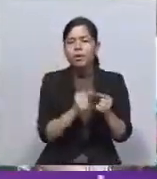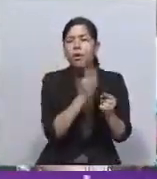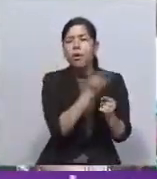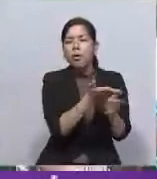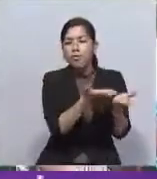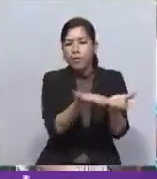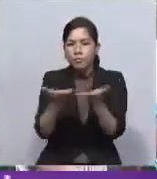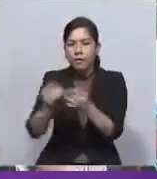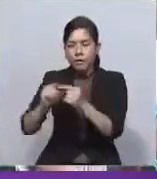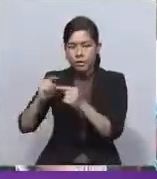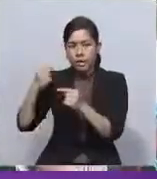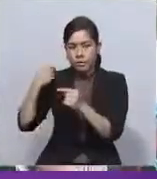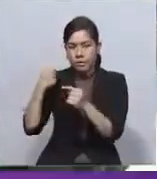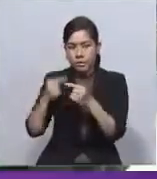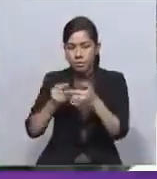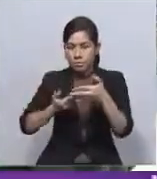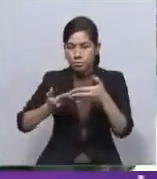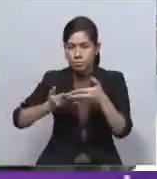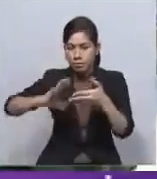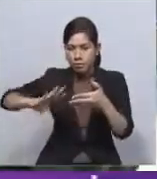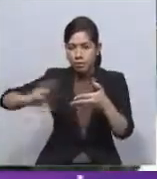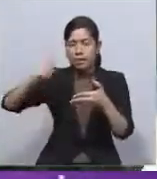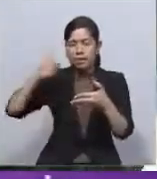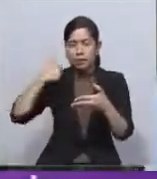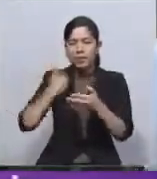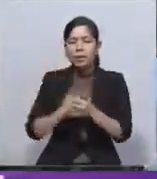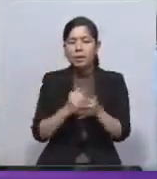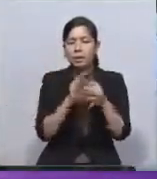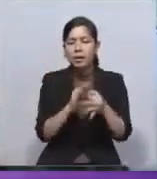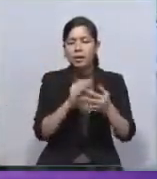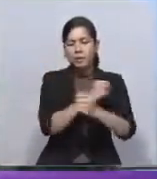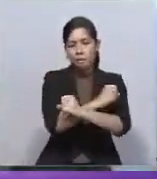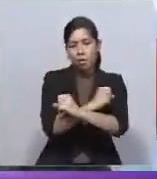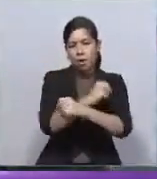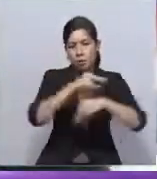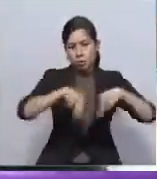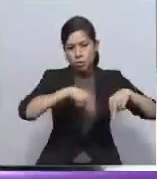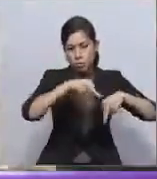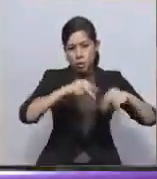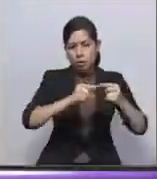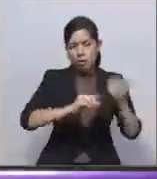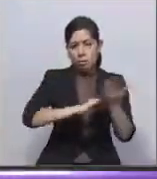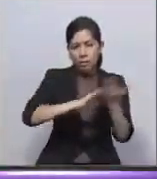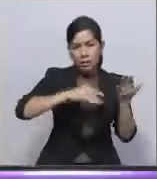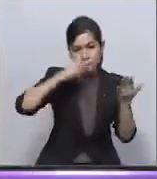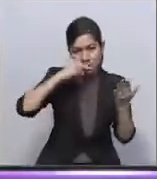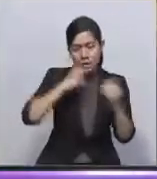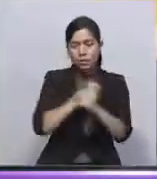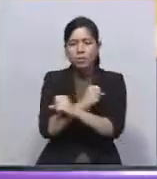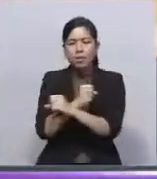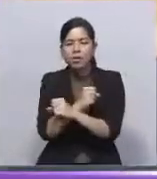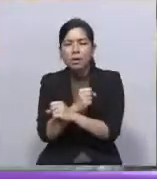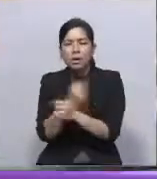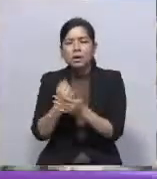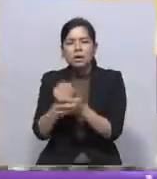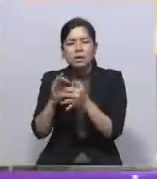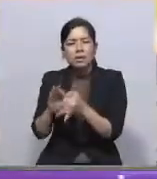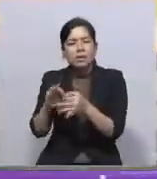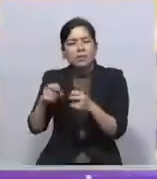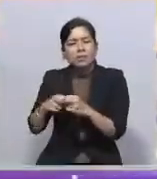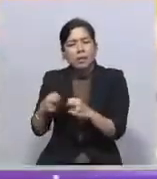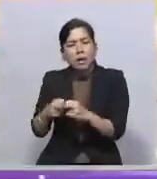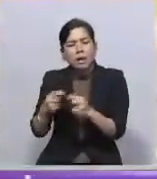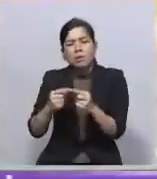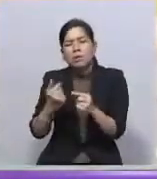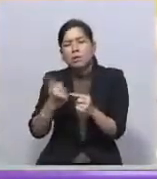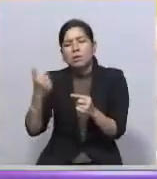วนเพื่อเดินหน้าขับเคลื่อนใน5ประเด็นได้แก่การรักษาความสงบภายในประเทศการป้องกันและแก้ไขปัญหาผลกระทบต่อความมั่น